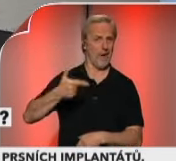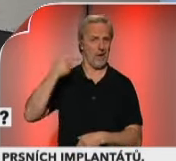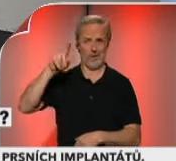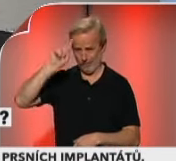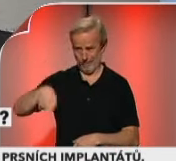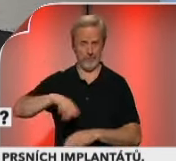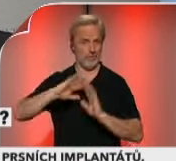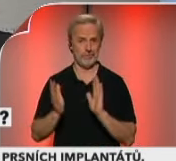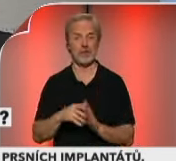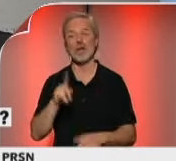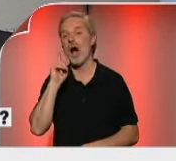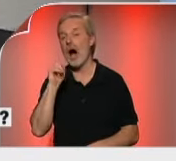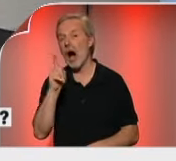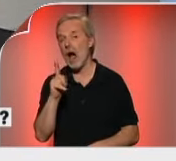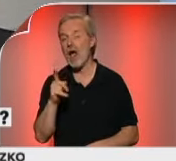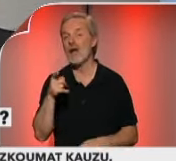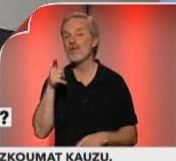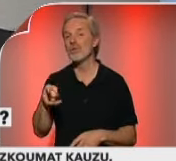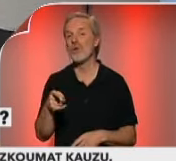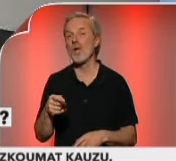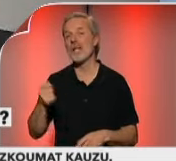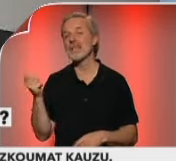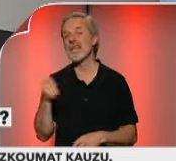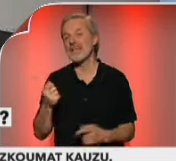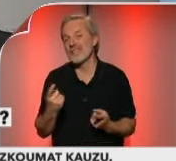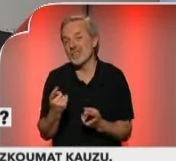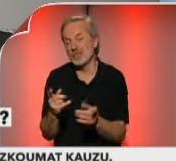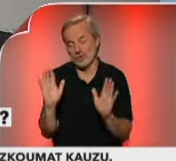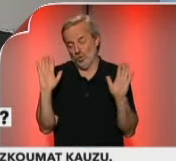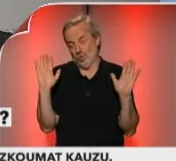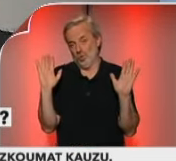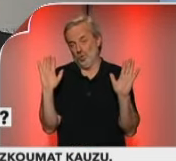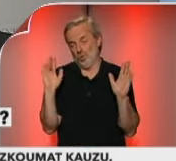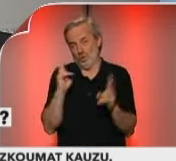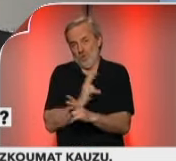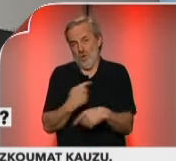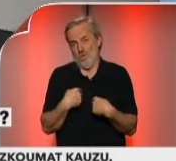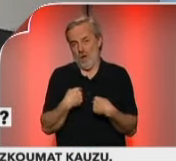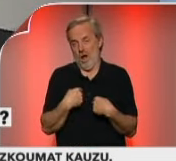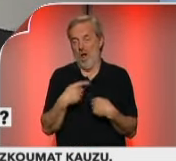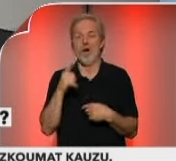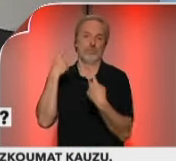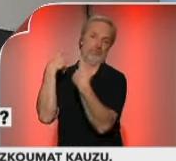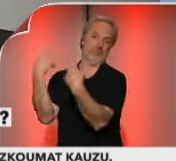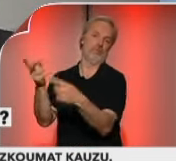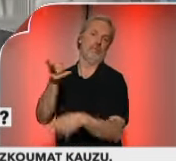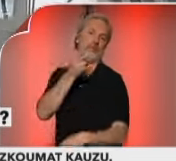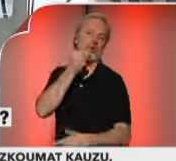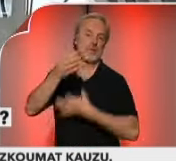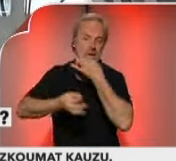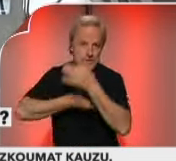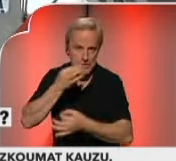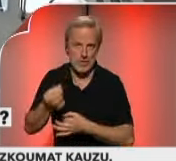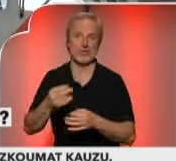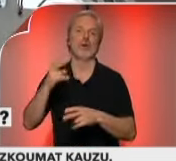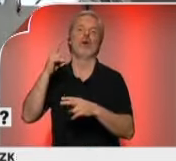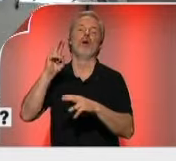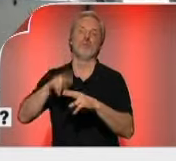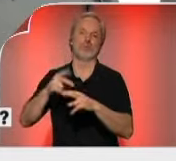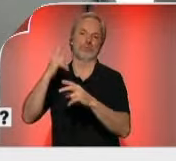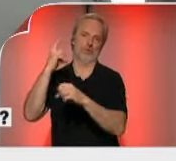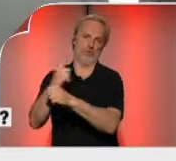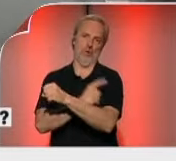jednalo o kriminální čin to samozřejmě je věc policie a státních zástupců Já myslím že